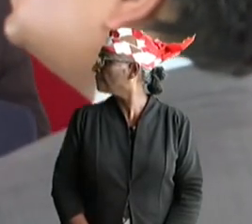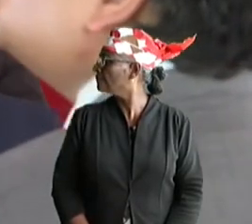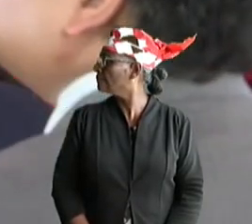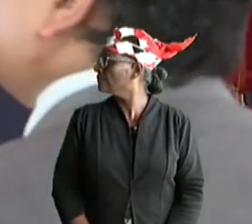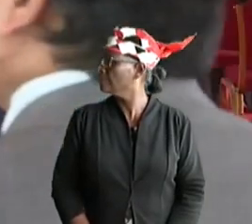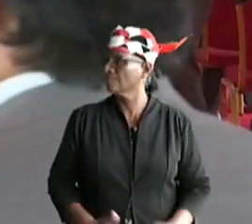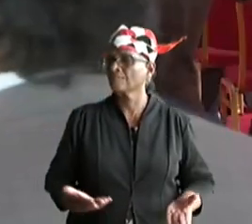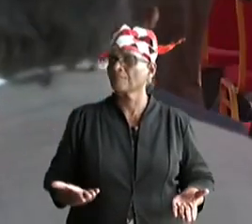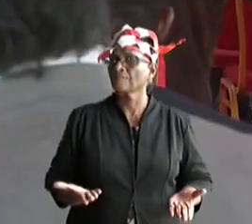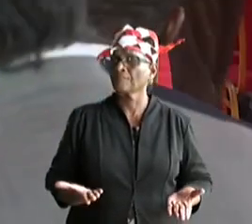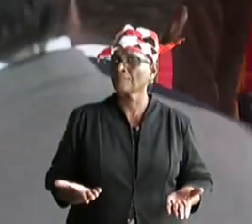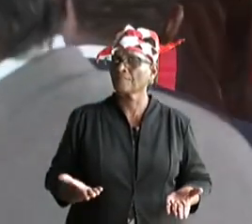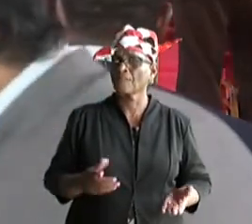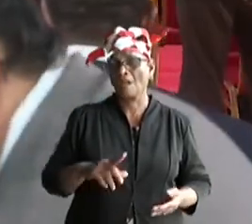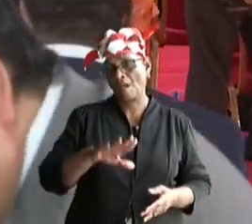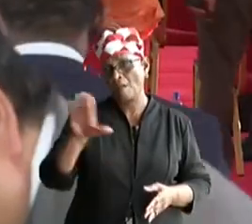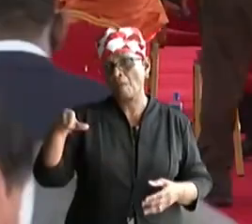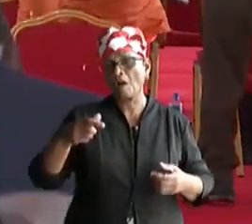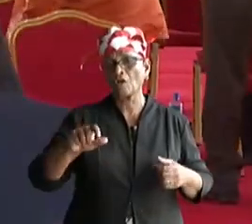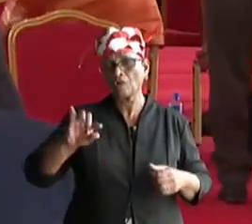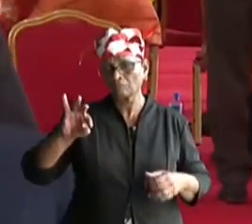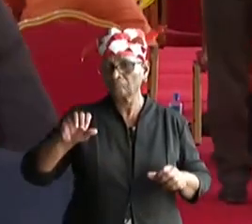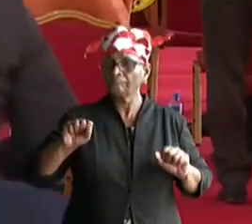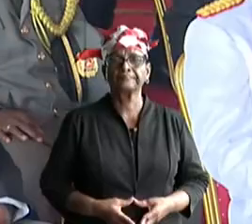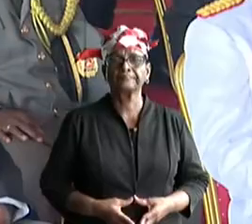U kunt wederom plaatsnemen.